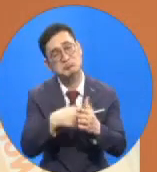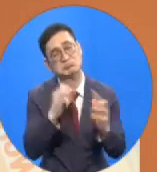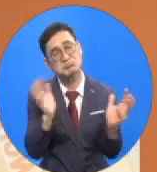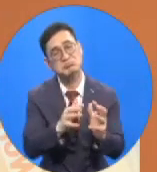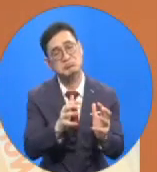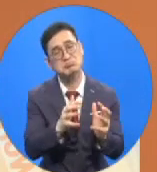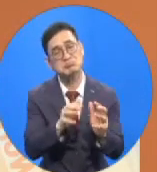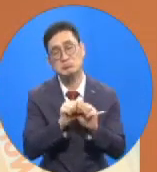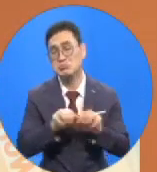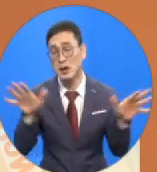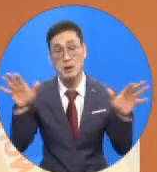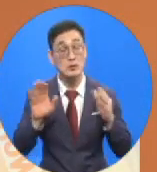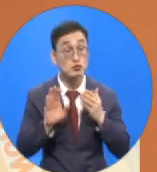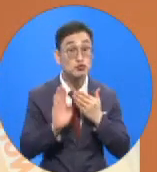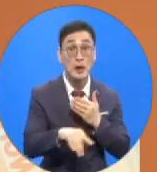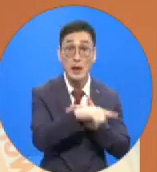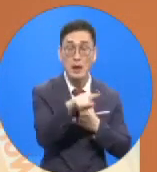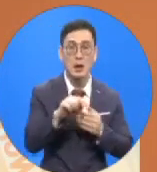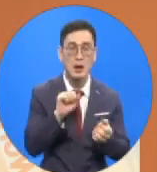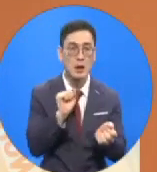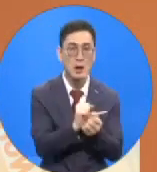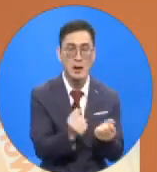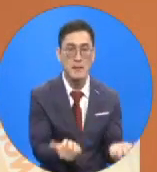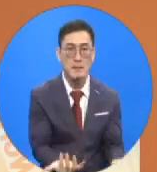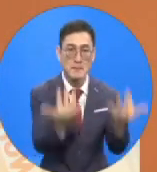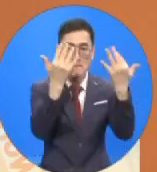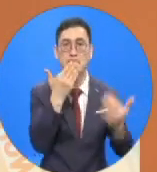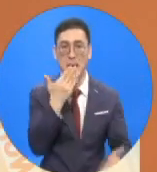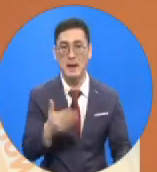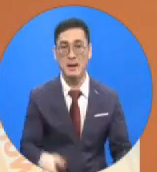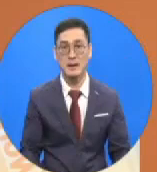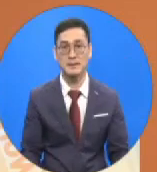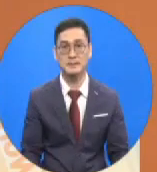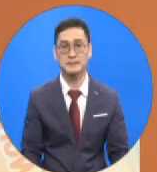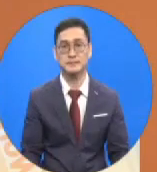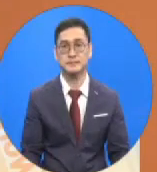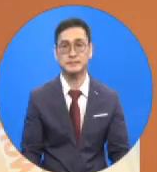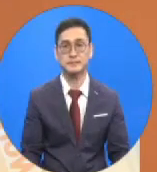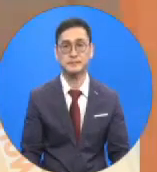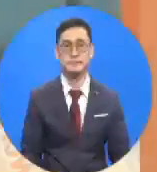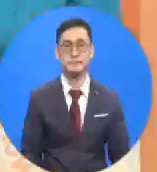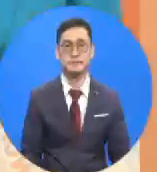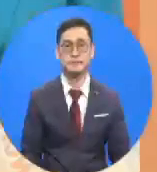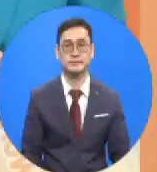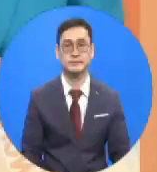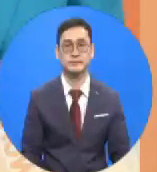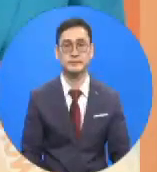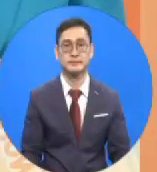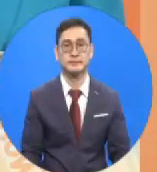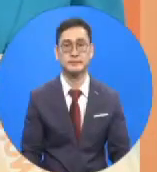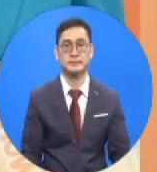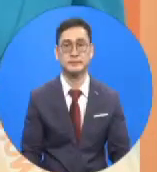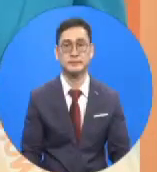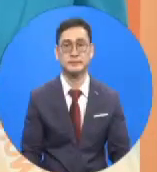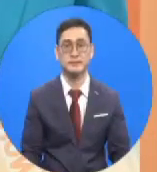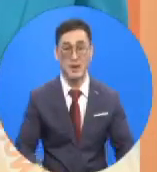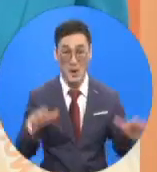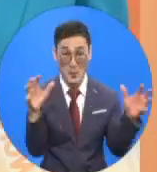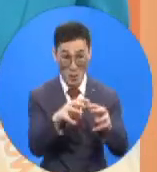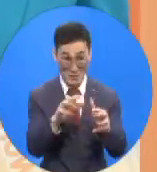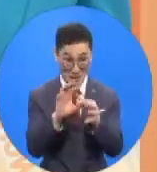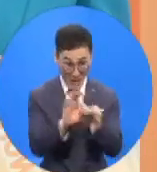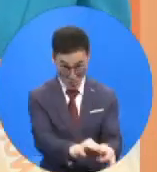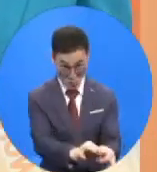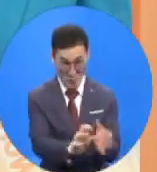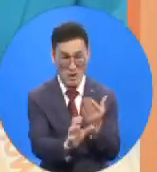나타나는 이런 확산 세나 일정 지역이 아니고 우리 주변에 다 있기 때문에 아 그 본부장 님께서 말씀하신 건 a 상태로 모임을 자제를 안